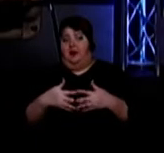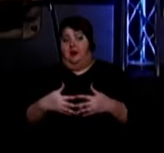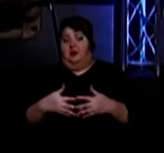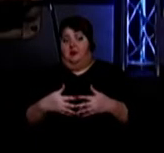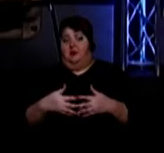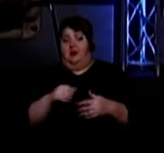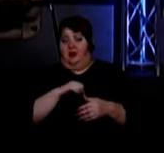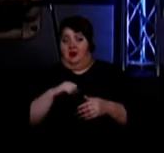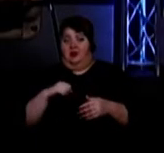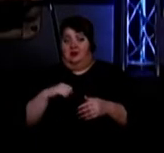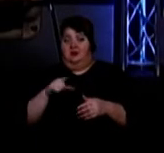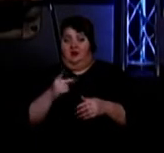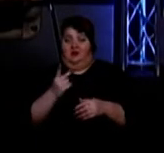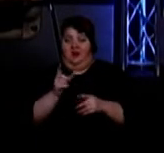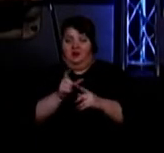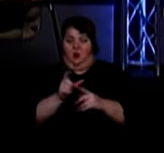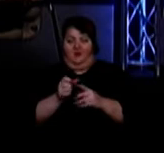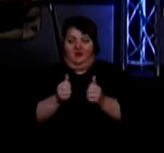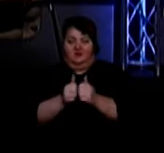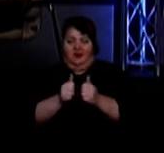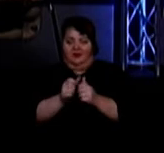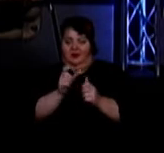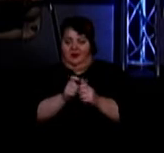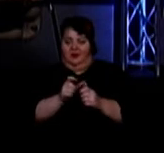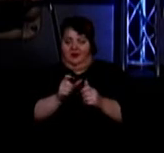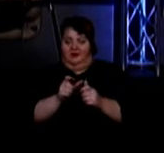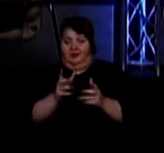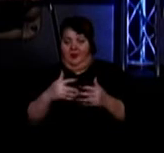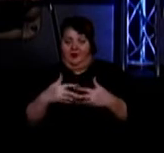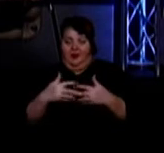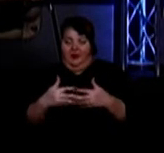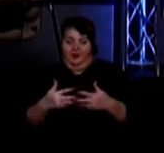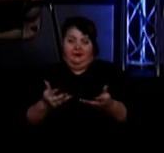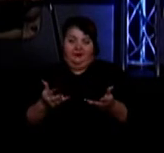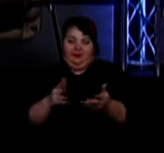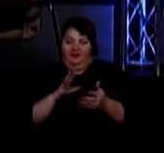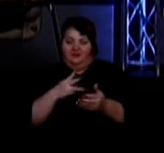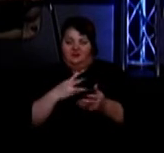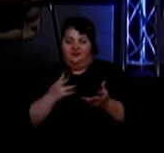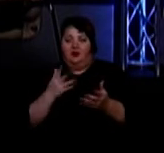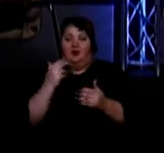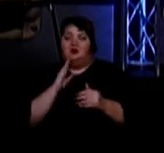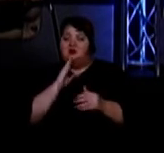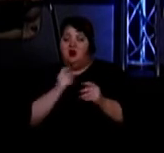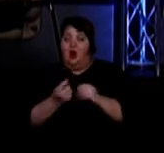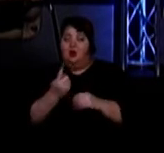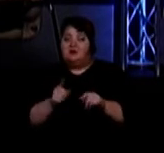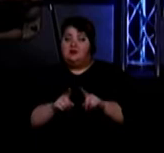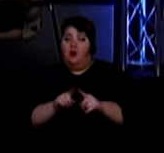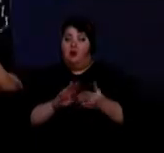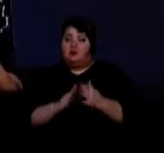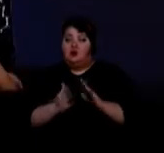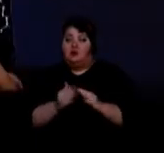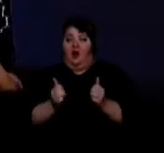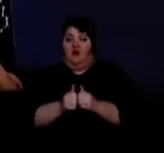эти два слова, они не могут стоять вместе, по логике вещей, да. Когда женщина оказывается в таком состоянии,